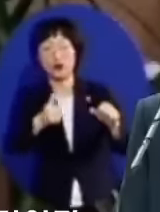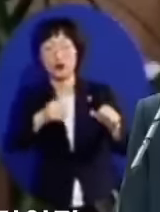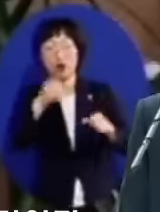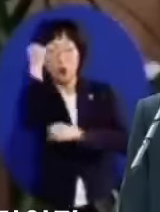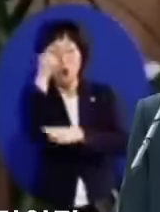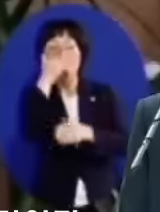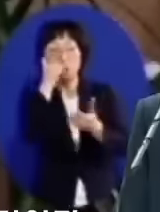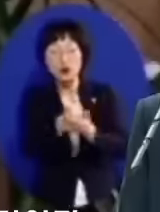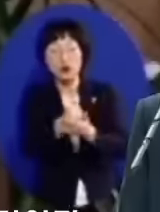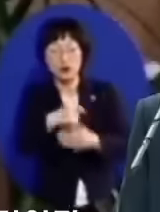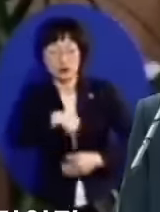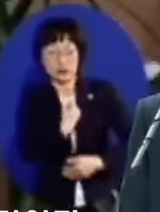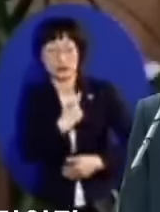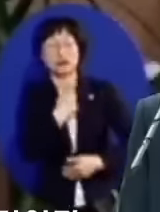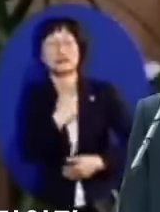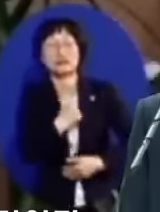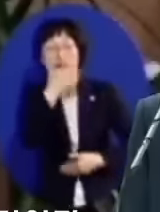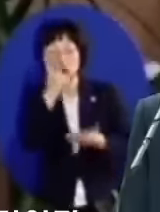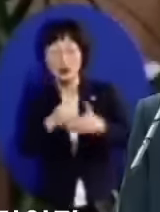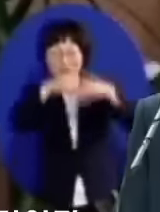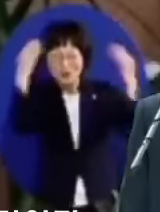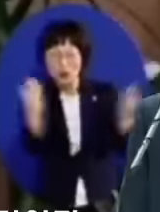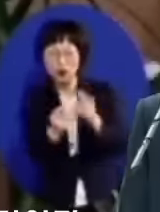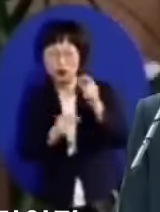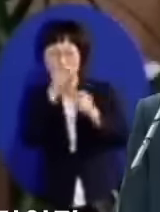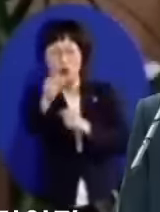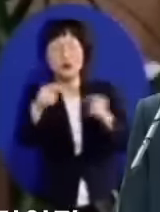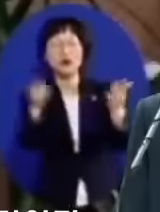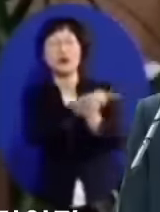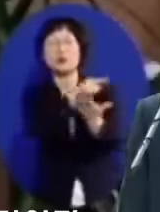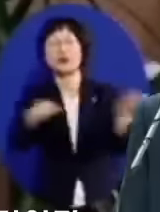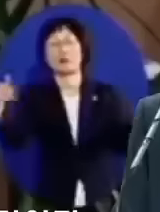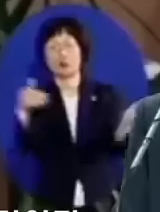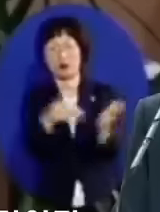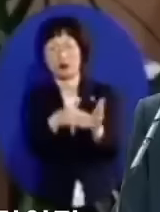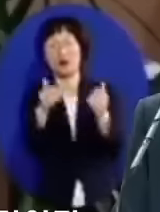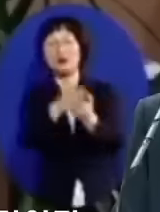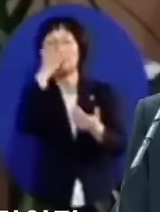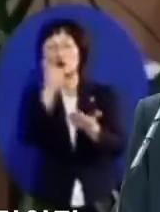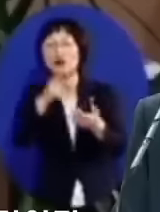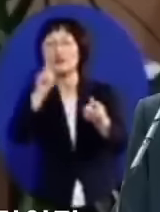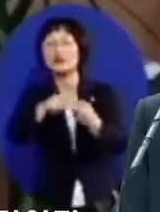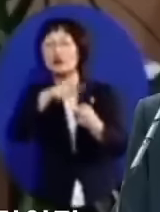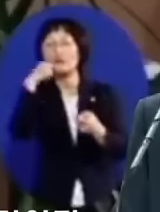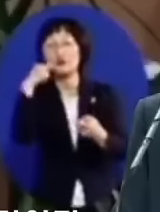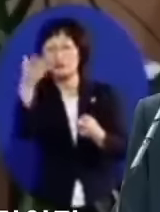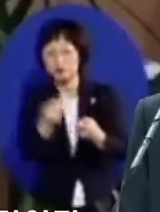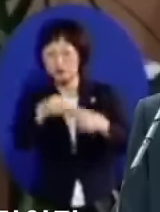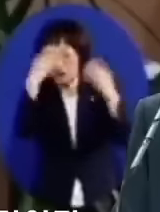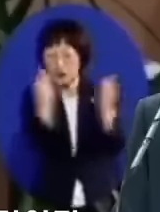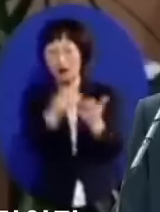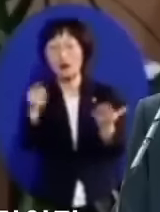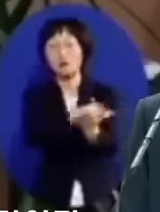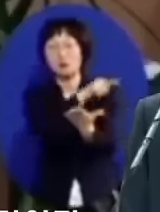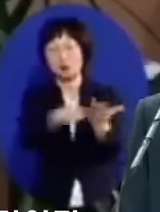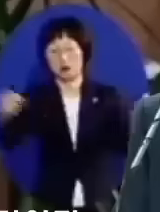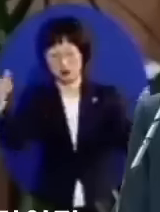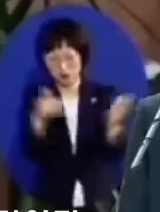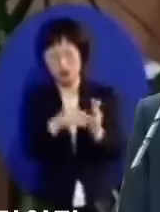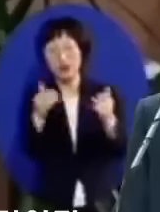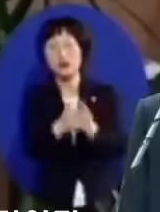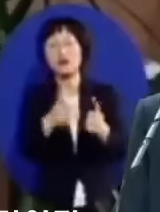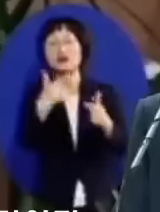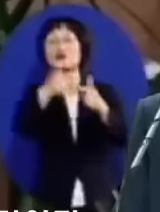자범죄를 영원히 다 갚아버리셨습니다. 그러므로 죄에 대한 빚은 다 청산되었으니 예수를 믿음으로 구원은